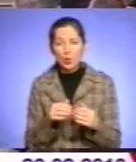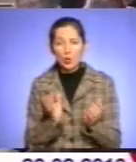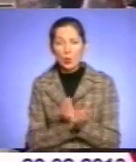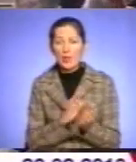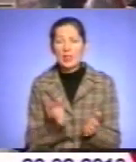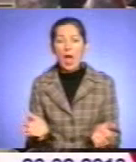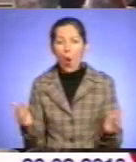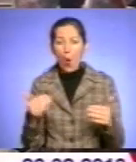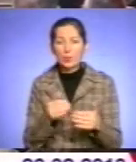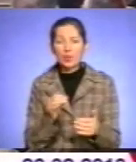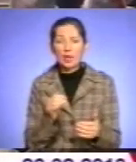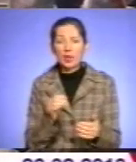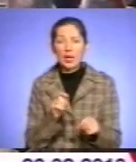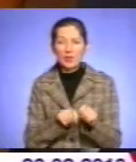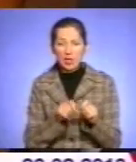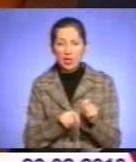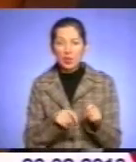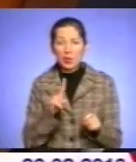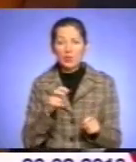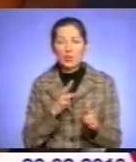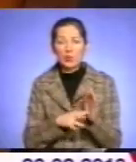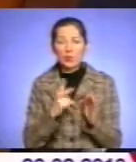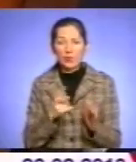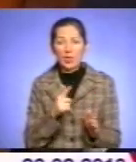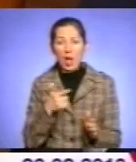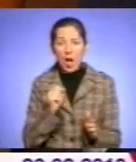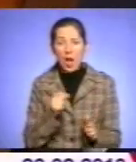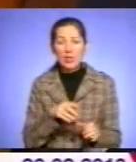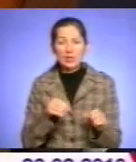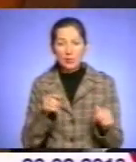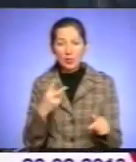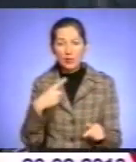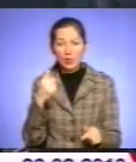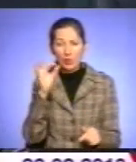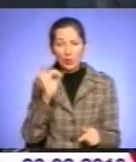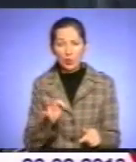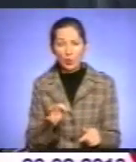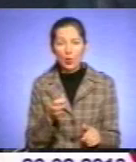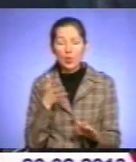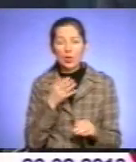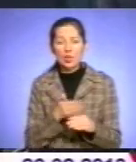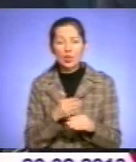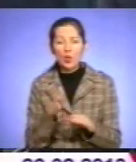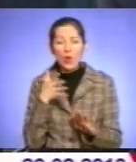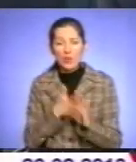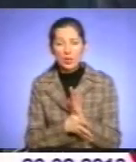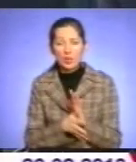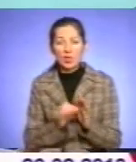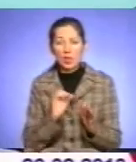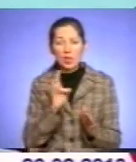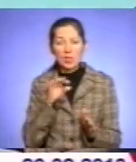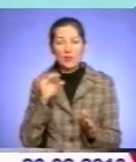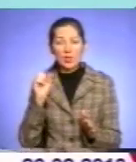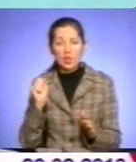інвентаризацією 292 тисячі гектарів земель – це 21%. Частково витрати за інвентаризацію і переоцінку земель ляжуть